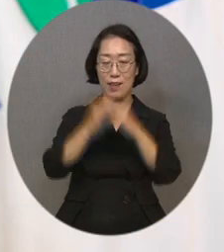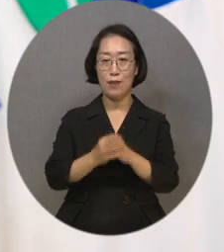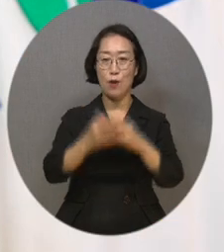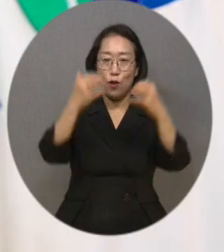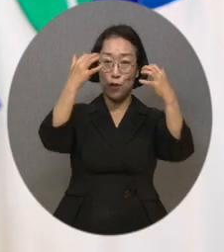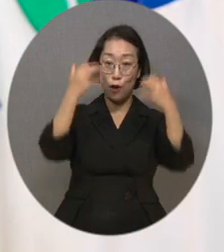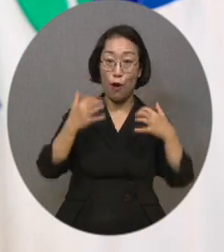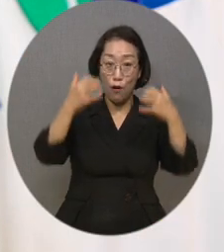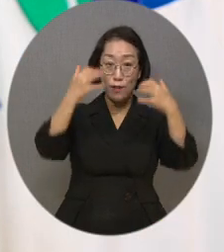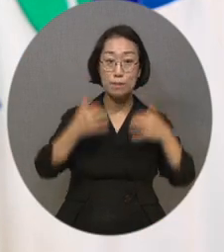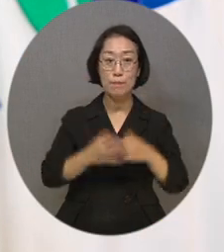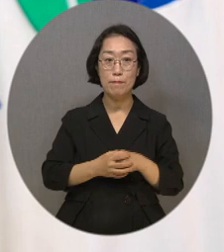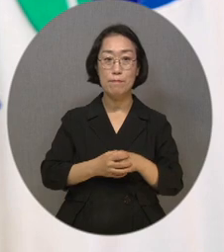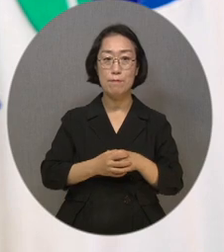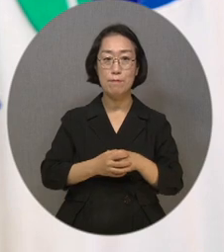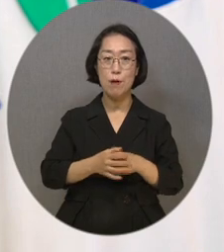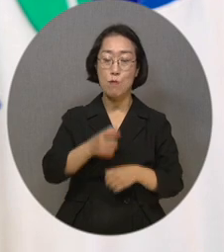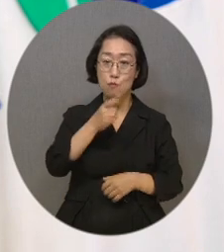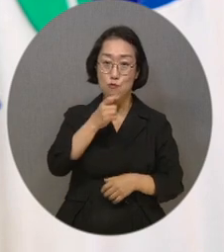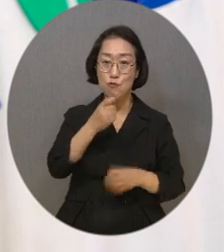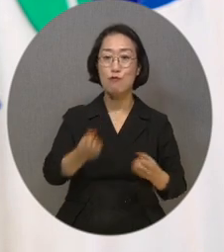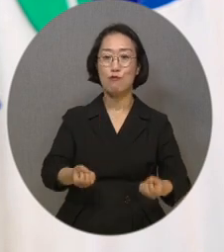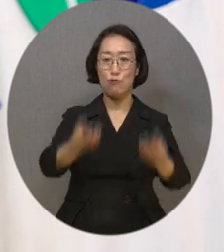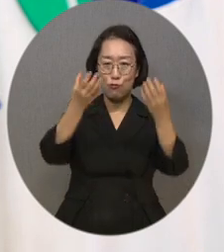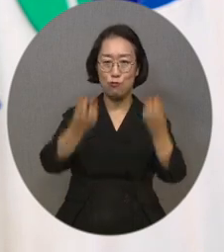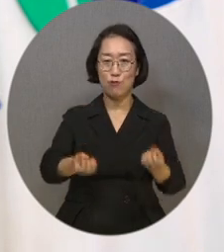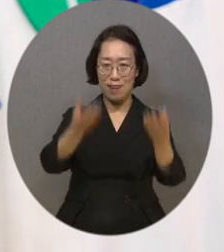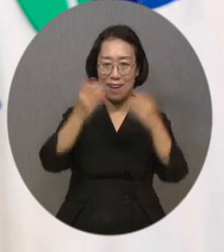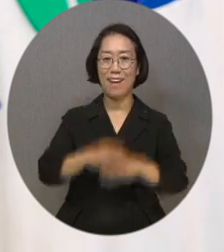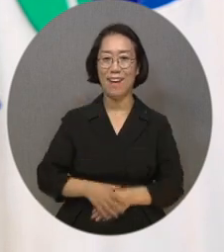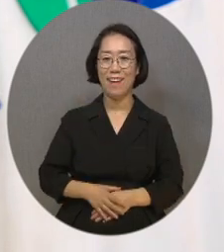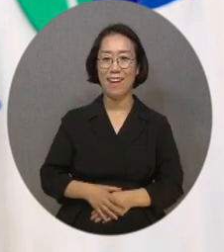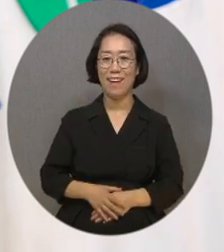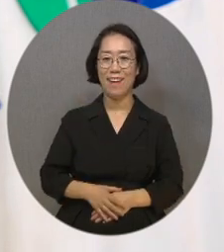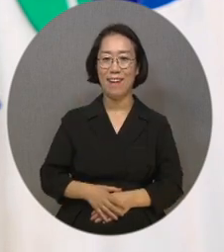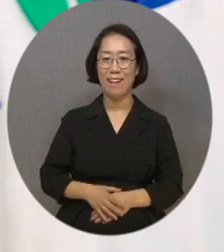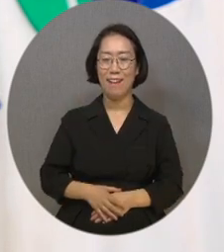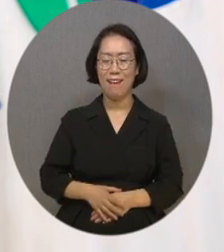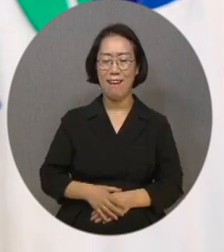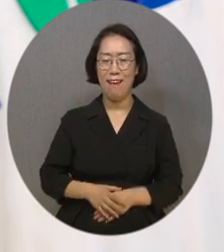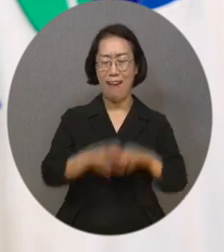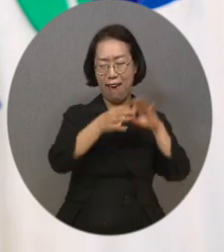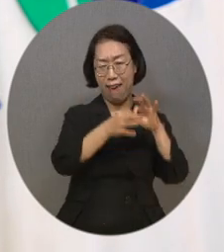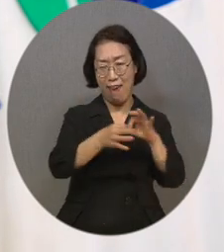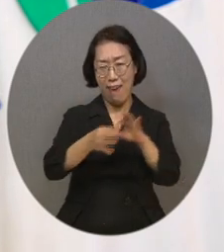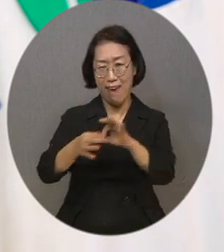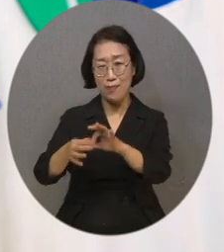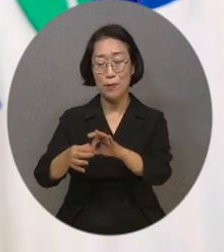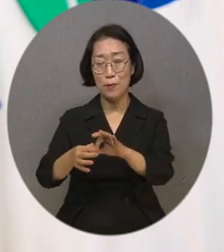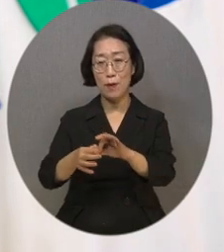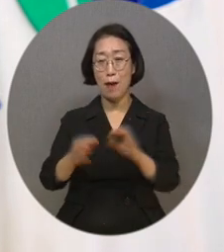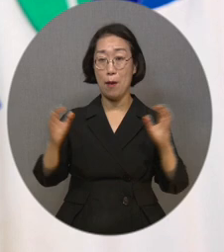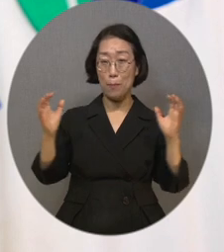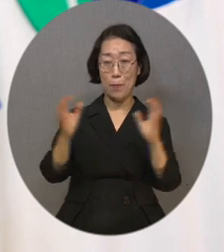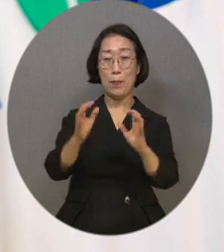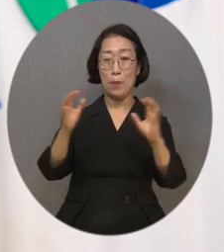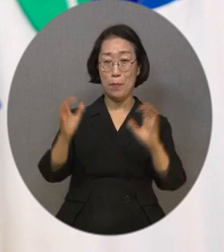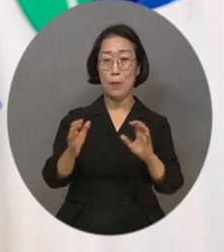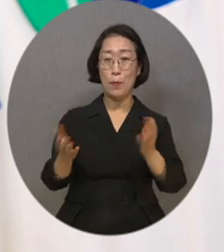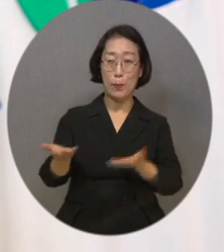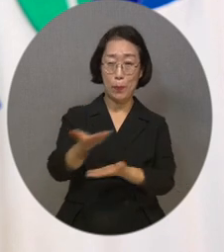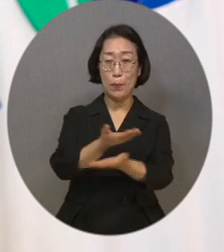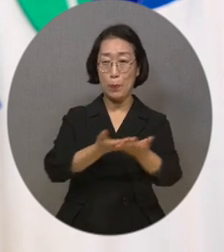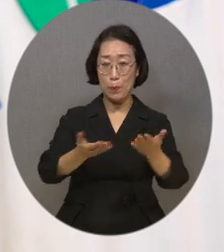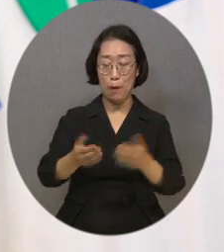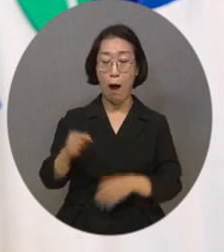여름에 물축제라는 것도 있습니다. 그래서 이런 여러 가지 축제들을 연계해서 1년 내내 고창을 방문해도